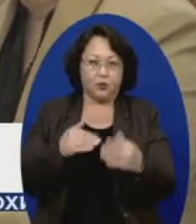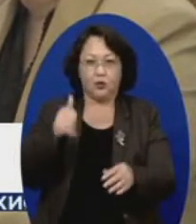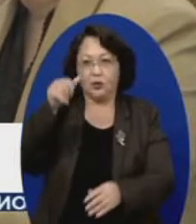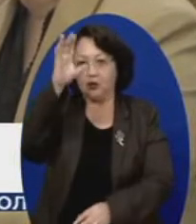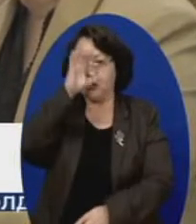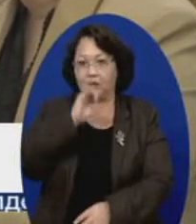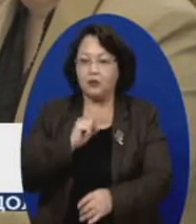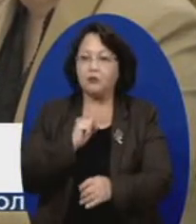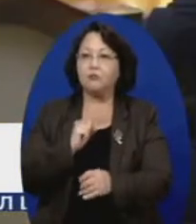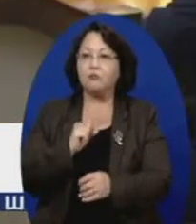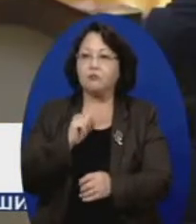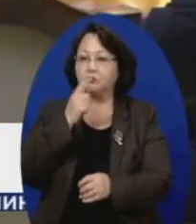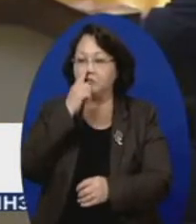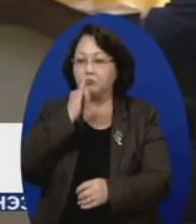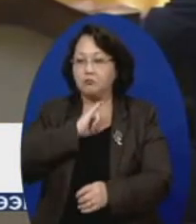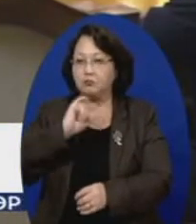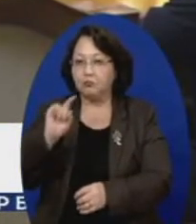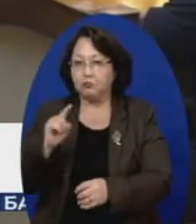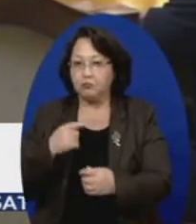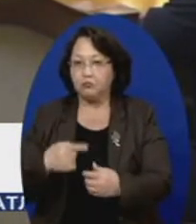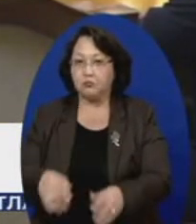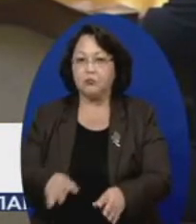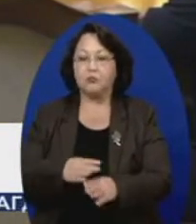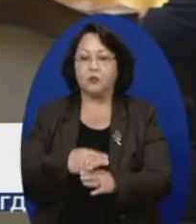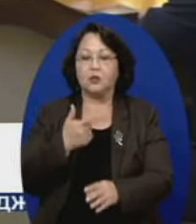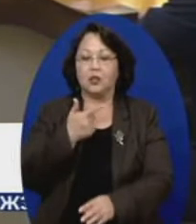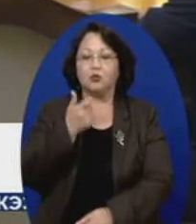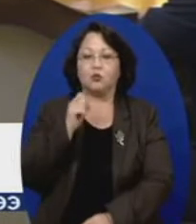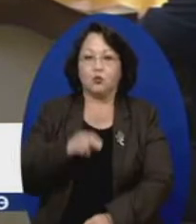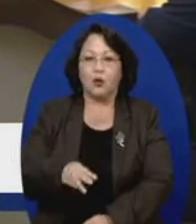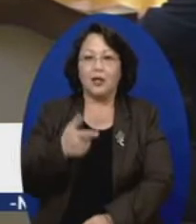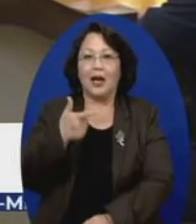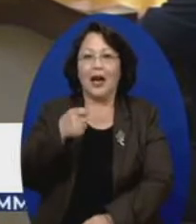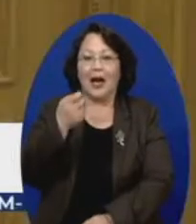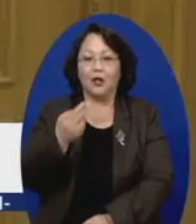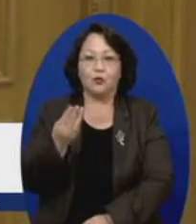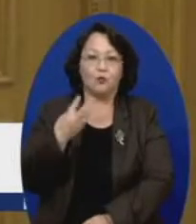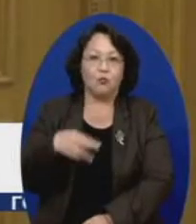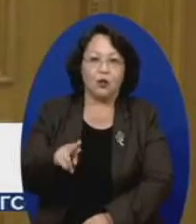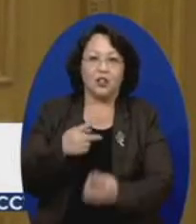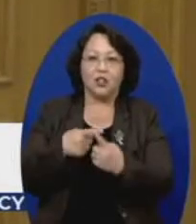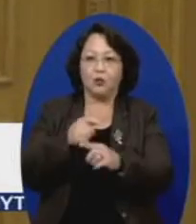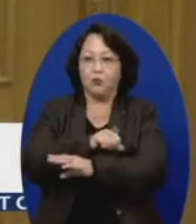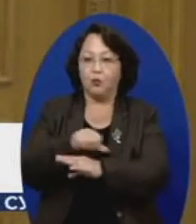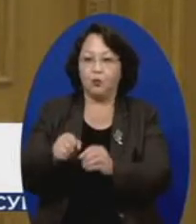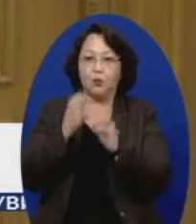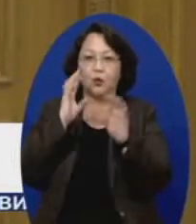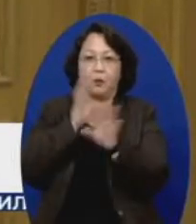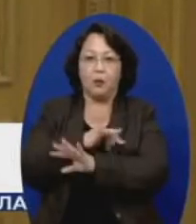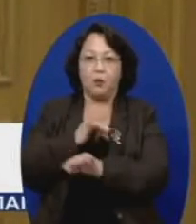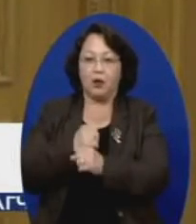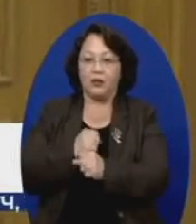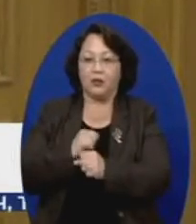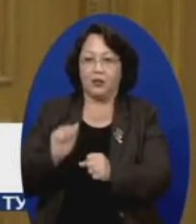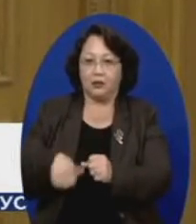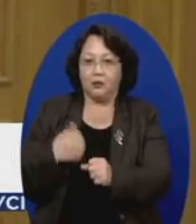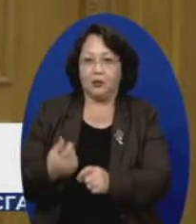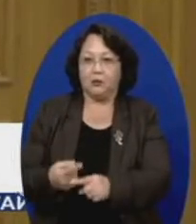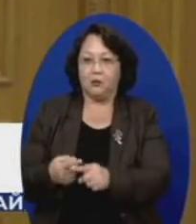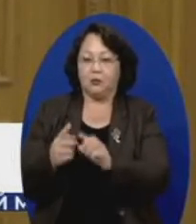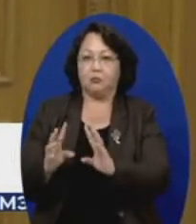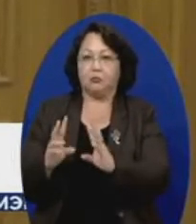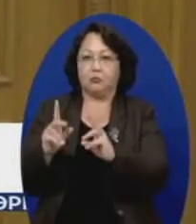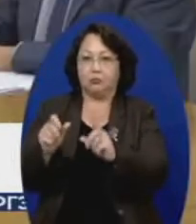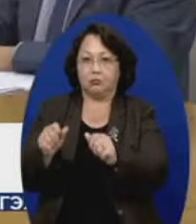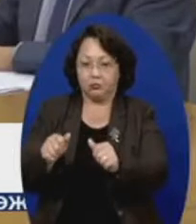бүгд найрамдах дотоод улсад ажилласны дараагаар Гашуун Сухад ганц мод боомтын төмөр замын яриа хэлэлцээр бүтээн байгуулалтын ажил ирчимжиж бодит үр дүн